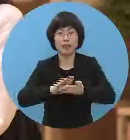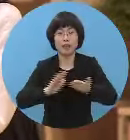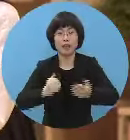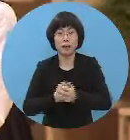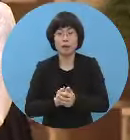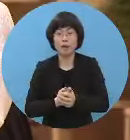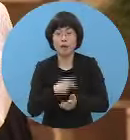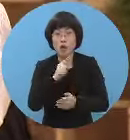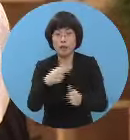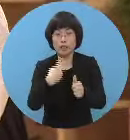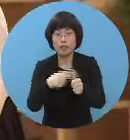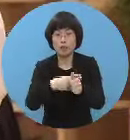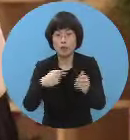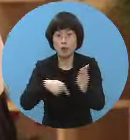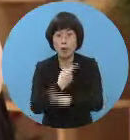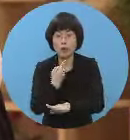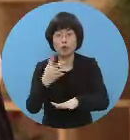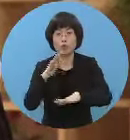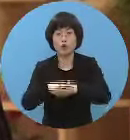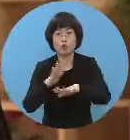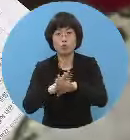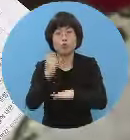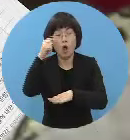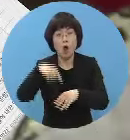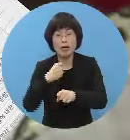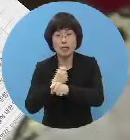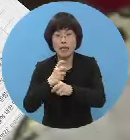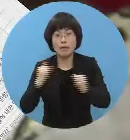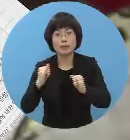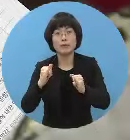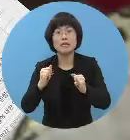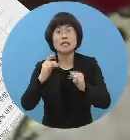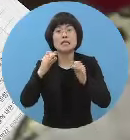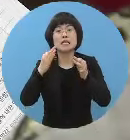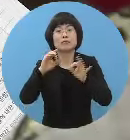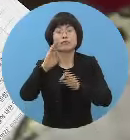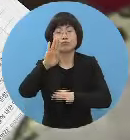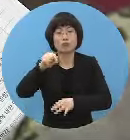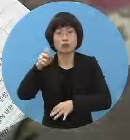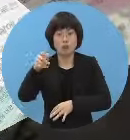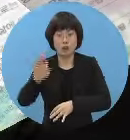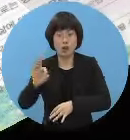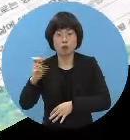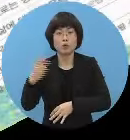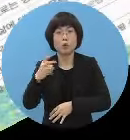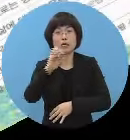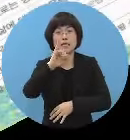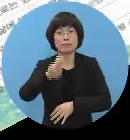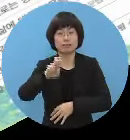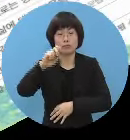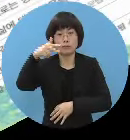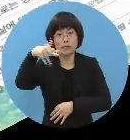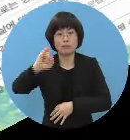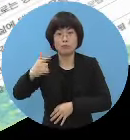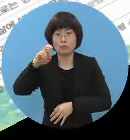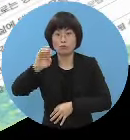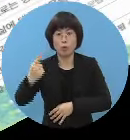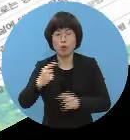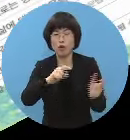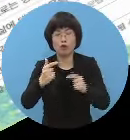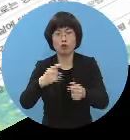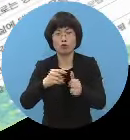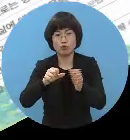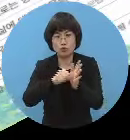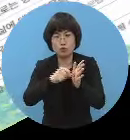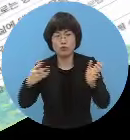열립니다. 이효재 씨를 비롯해서 농부 철학자 윤구병 작가, 임진모 음악평론가 등